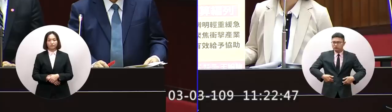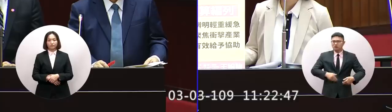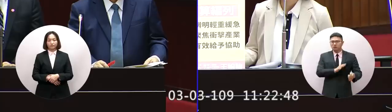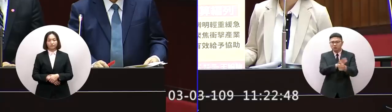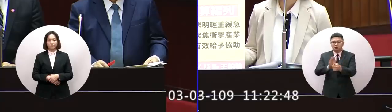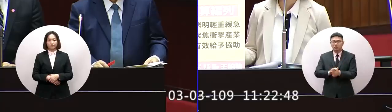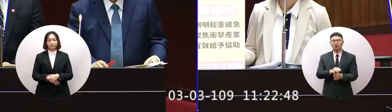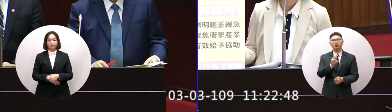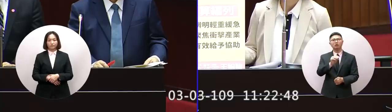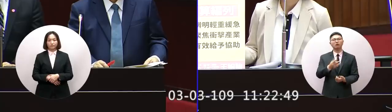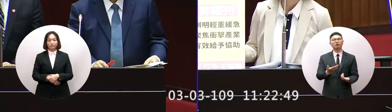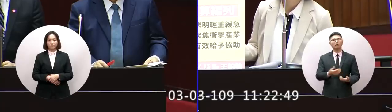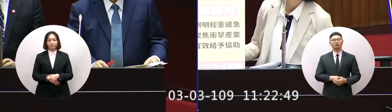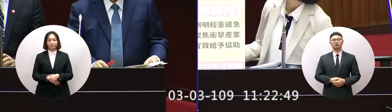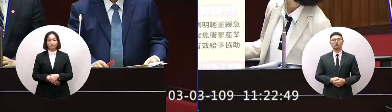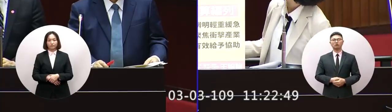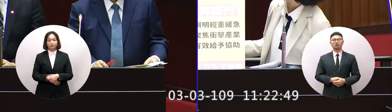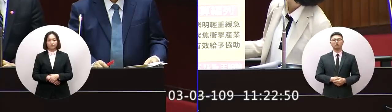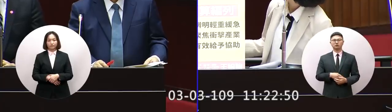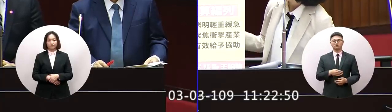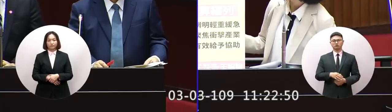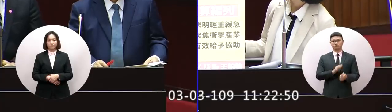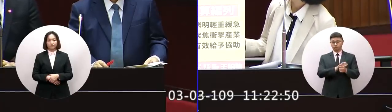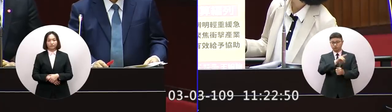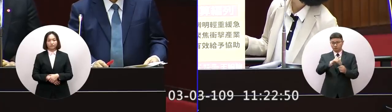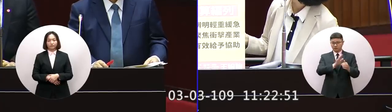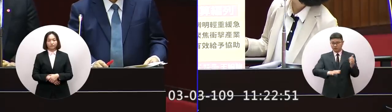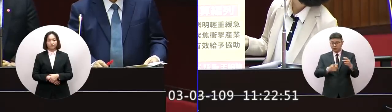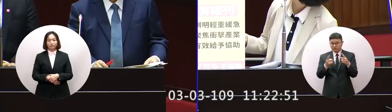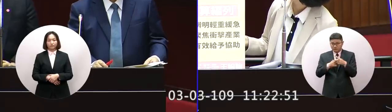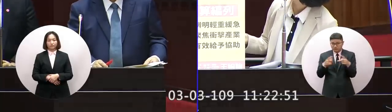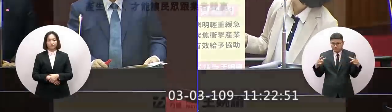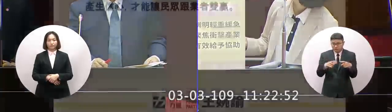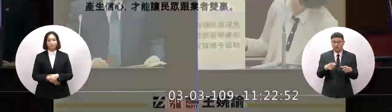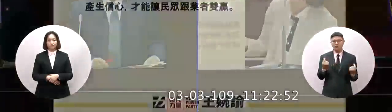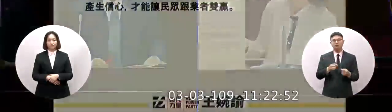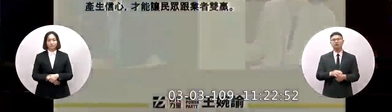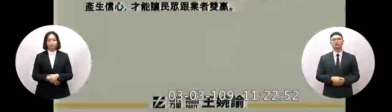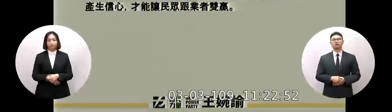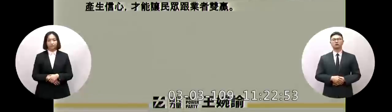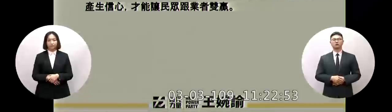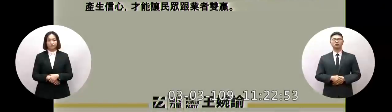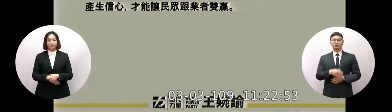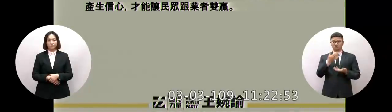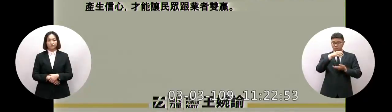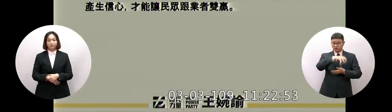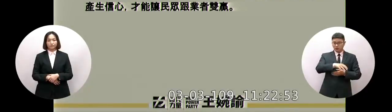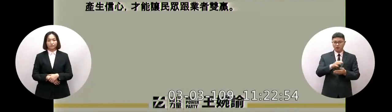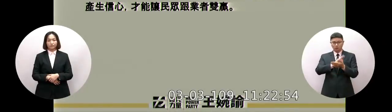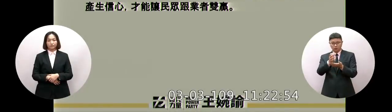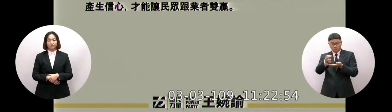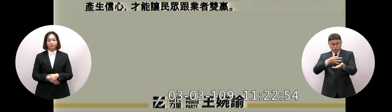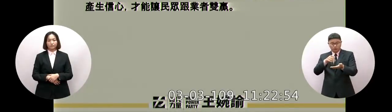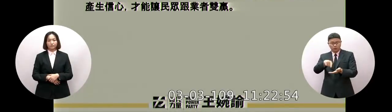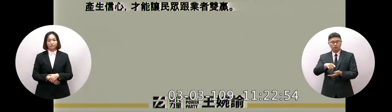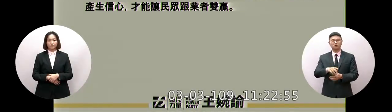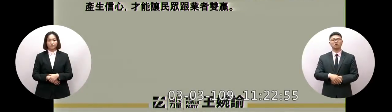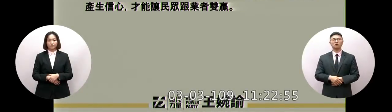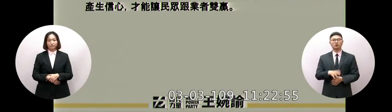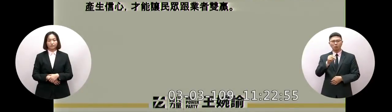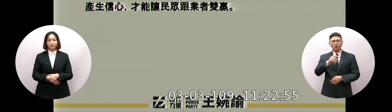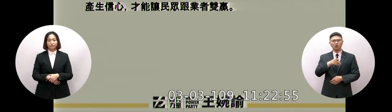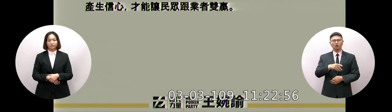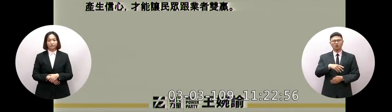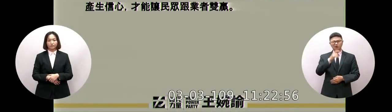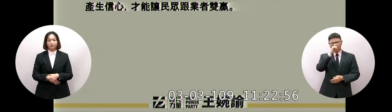际的做法来帮助这些中小型企业不要受到更多的影响，比如说在餐饮业书店等广场这些防疫准则是不是能够有一套标准的消毒的